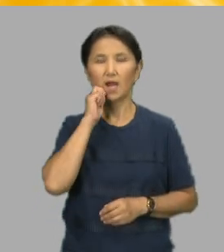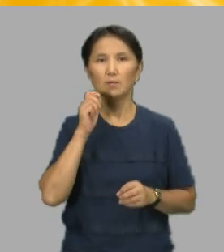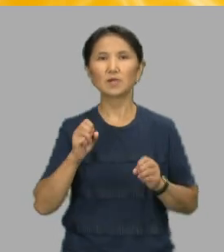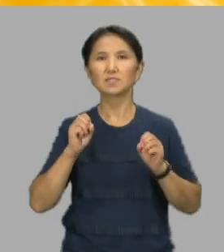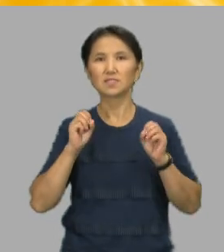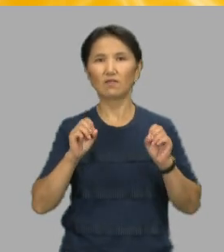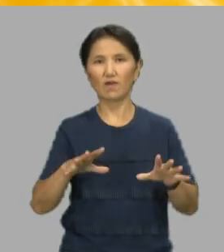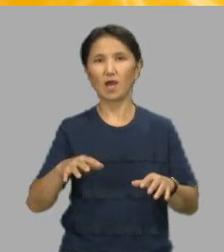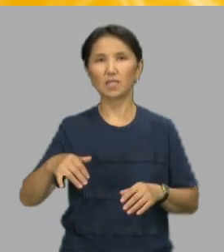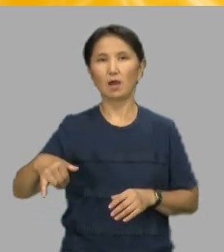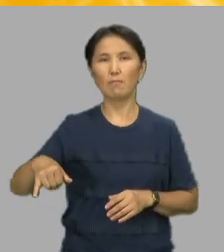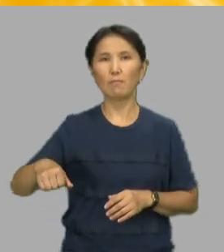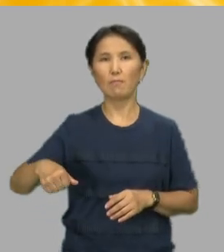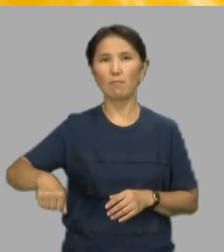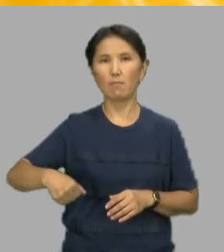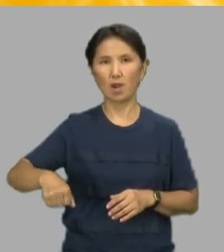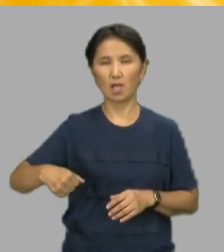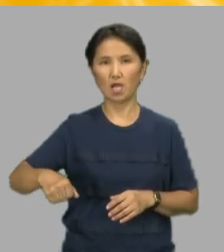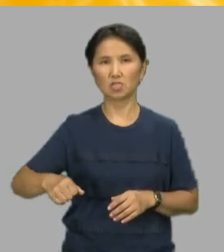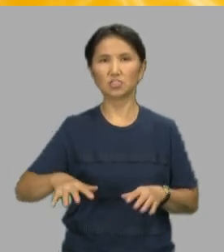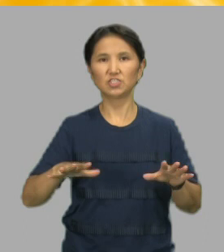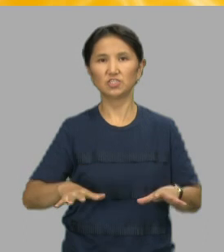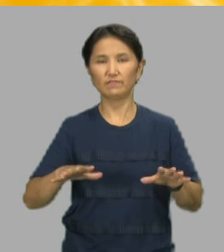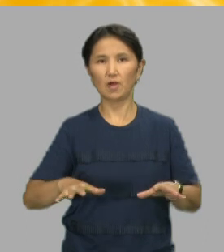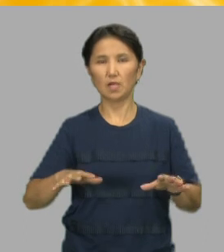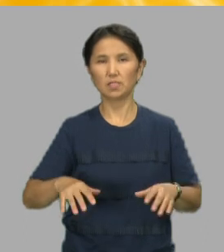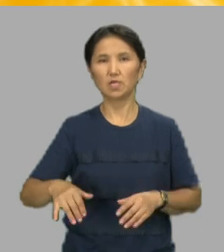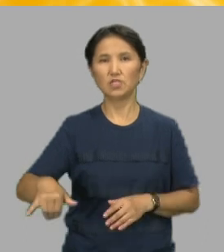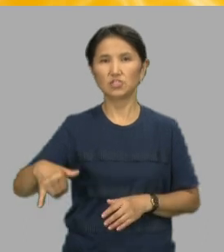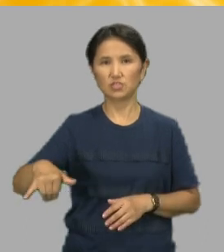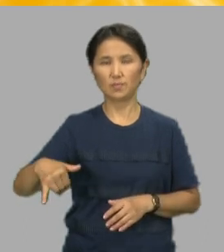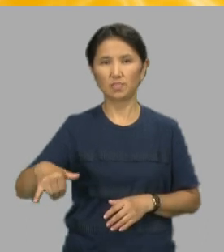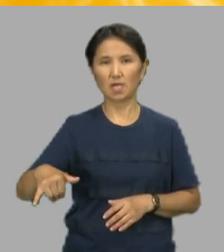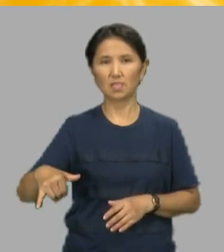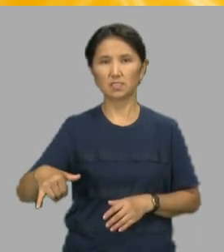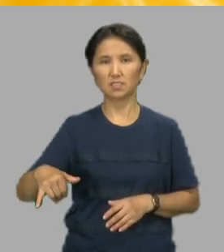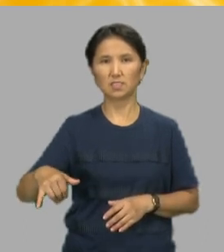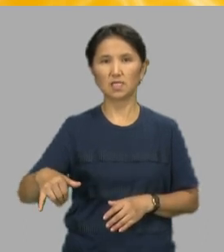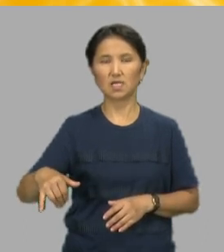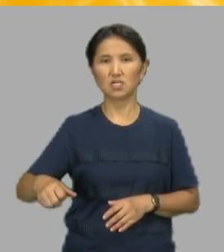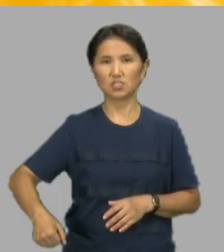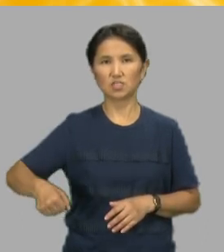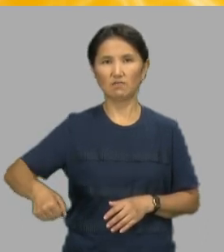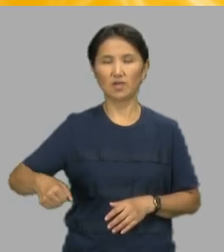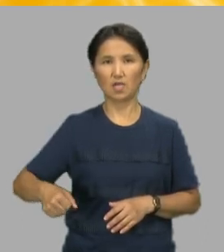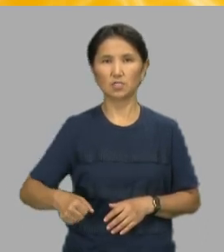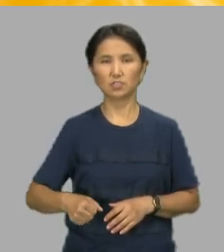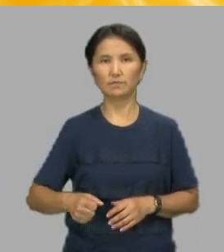Дама сдавала в багаж диван, чемодан,